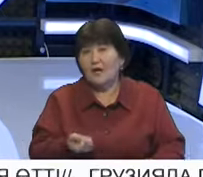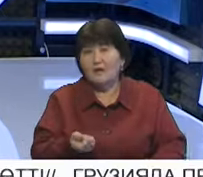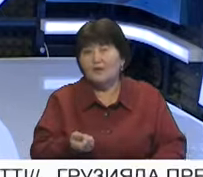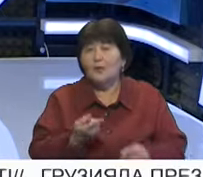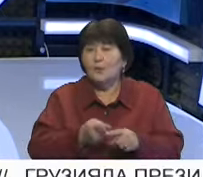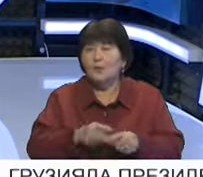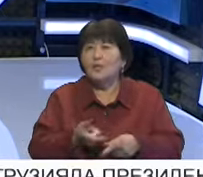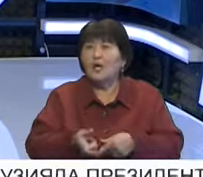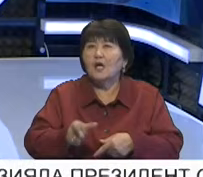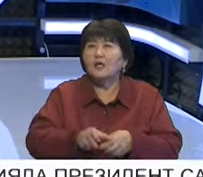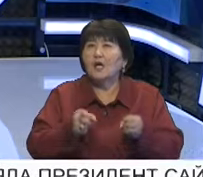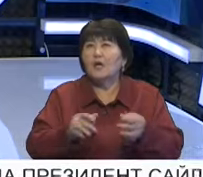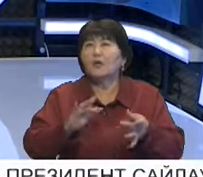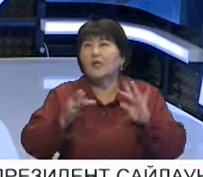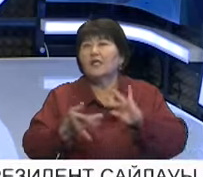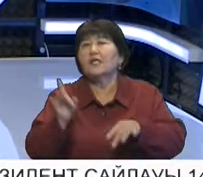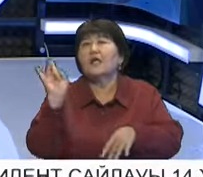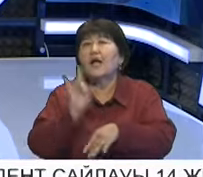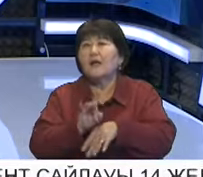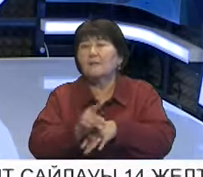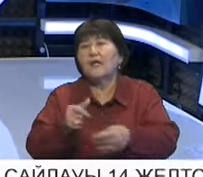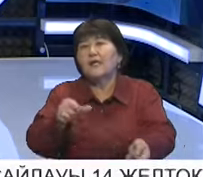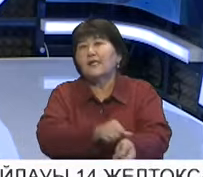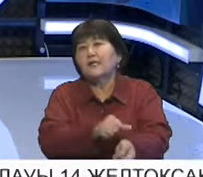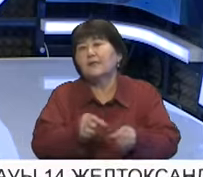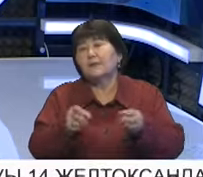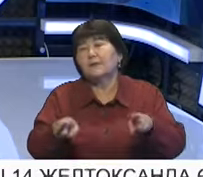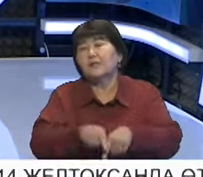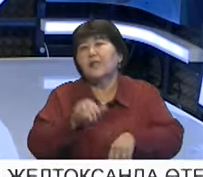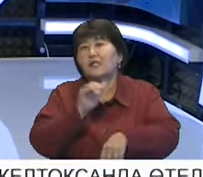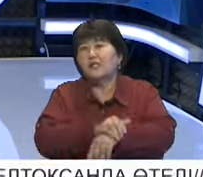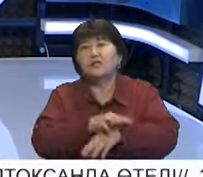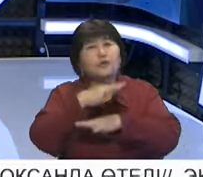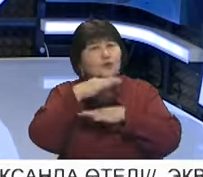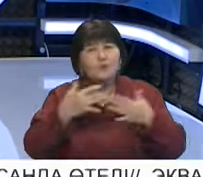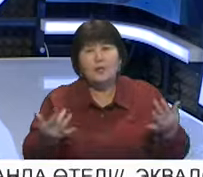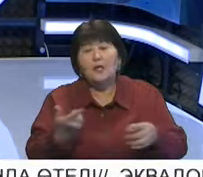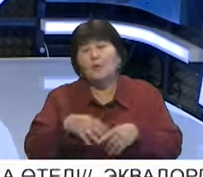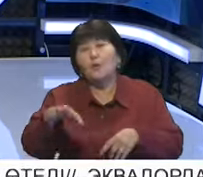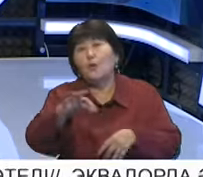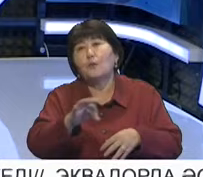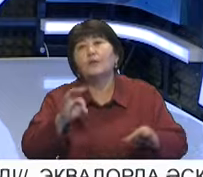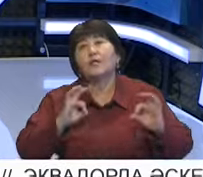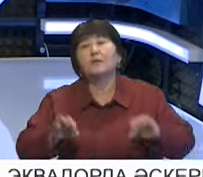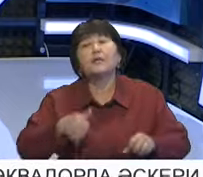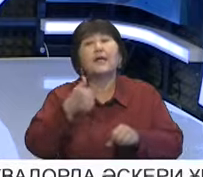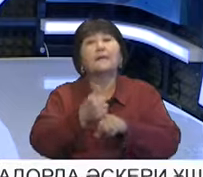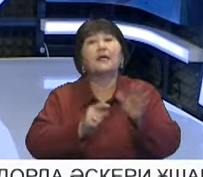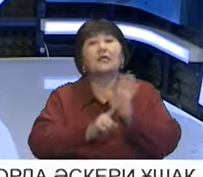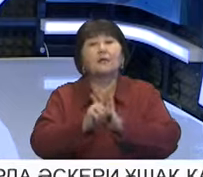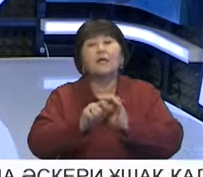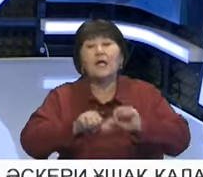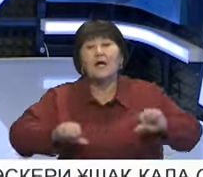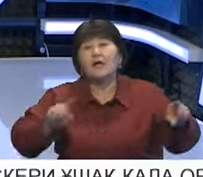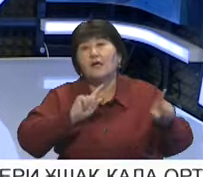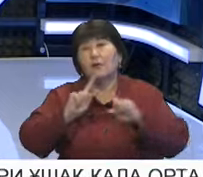Өйткені аса ауыр интернет алаяқтық пен есірткі қылмысына қатысты деректер көбейген. Бұл туралы облыстық прокуратураның бастамасымен өткен алқа